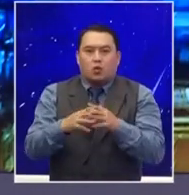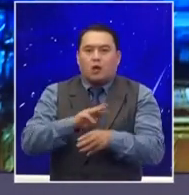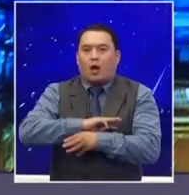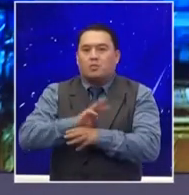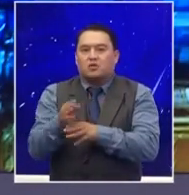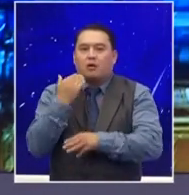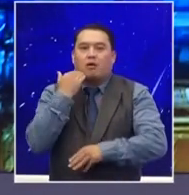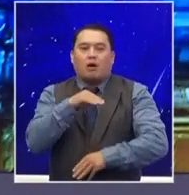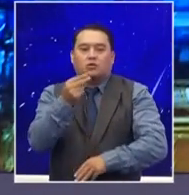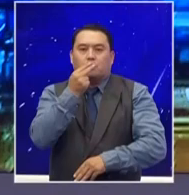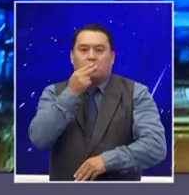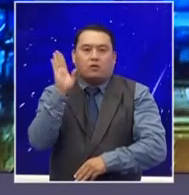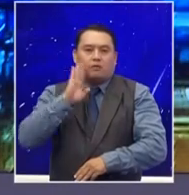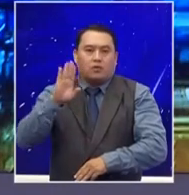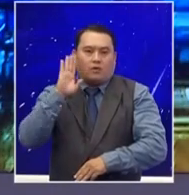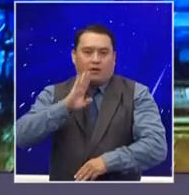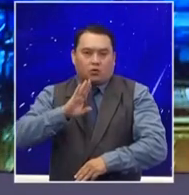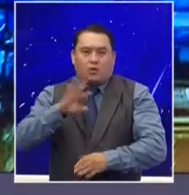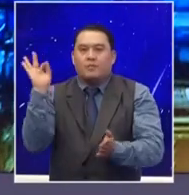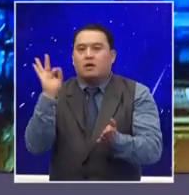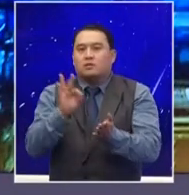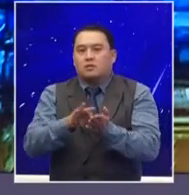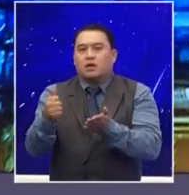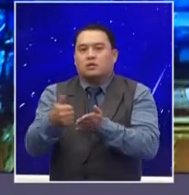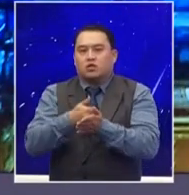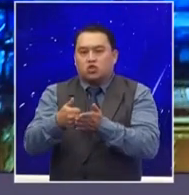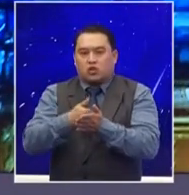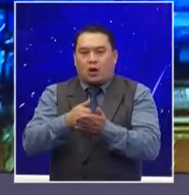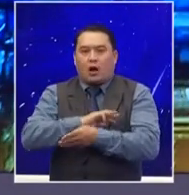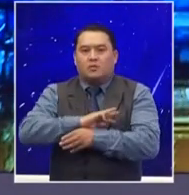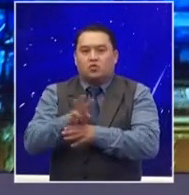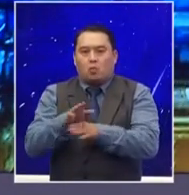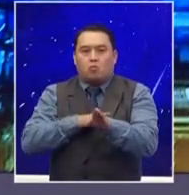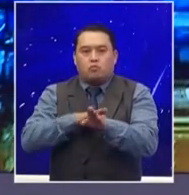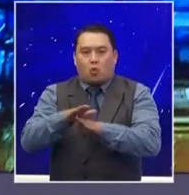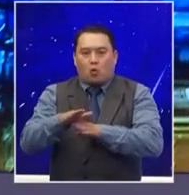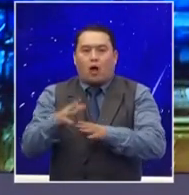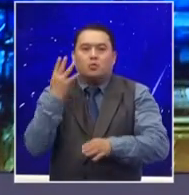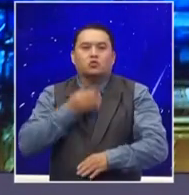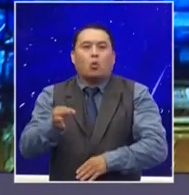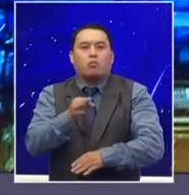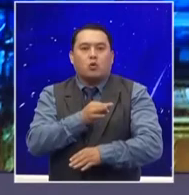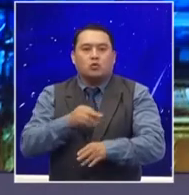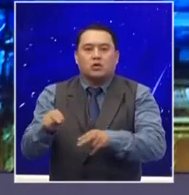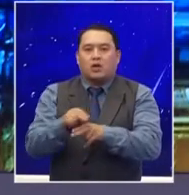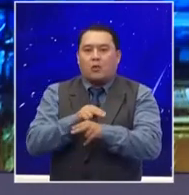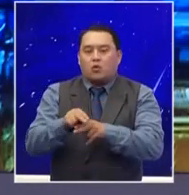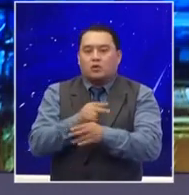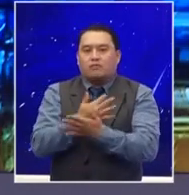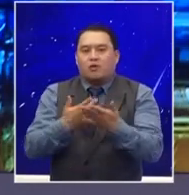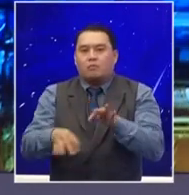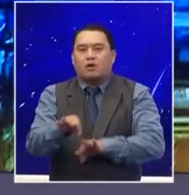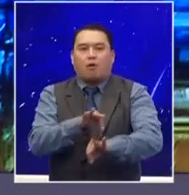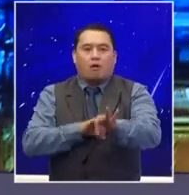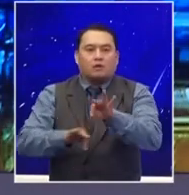жителей сел обеспечены качественной питьевой водой. С целью достижения полного охвата в ЖТСУ идет реализация ряда